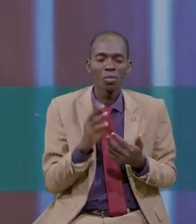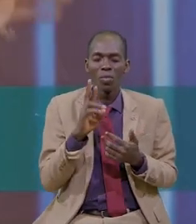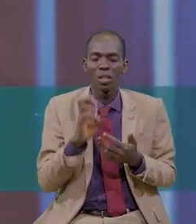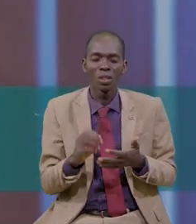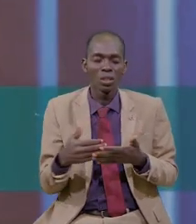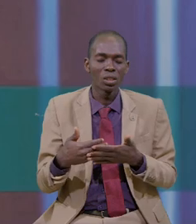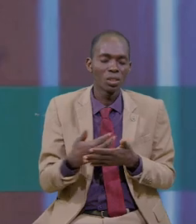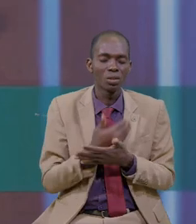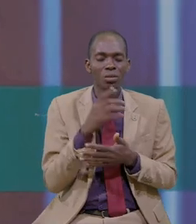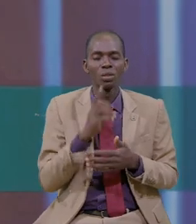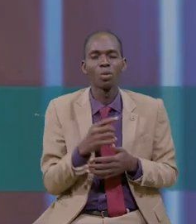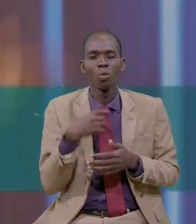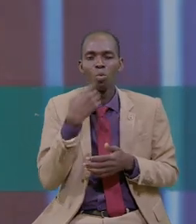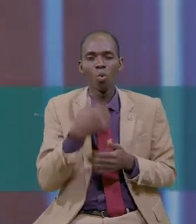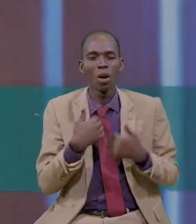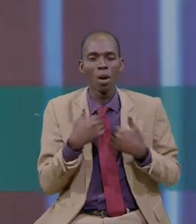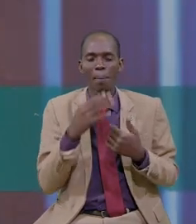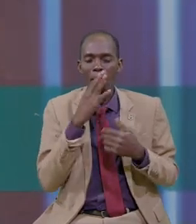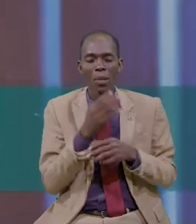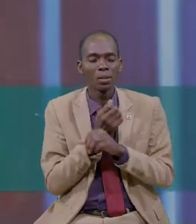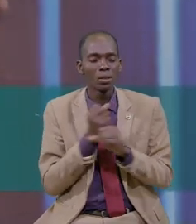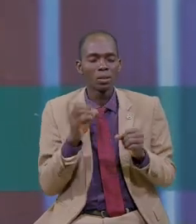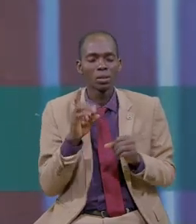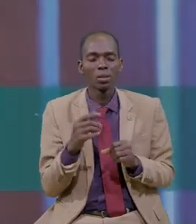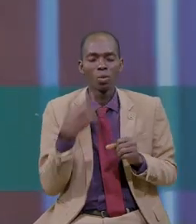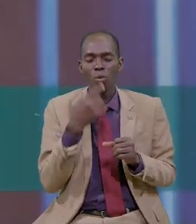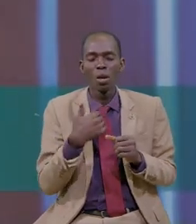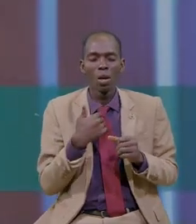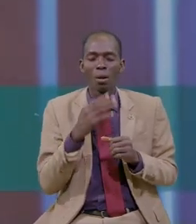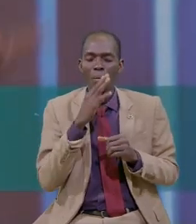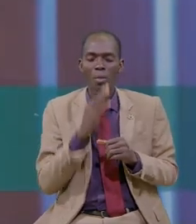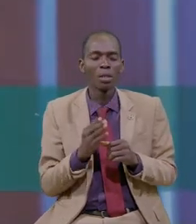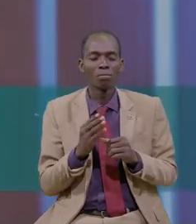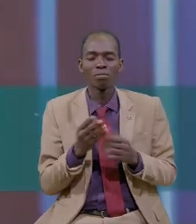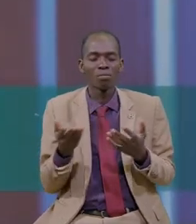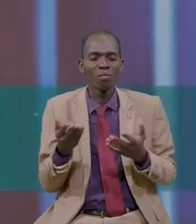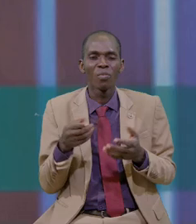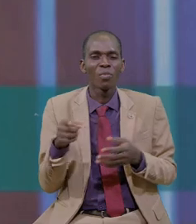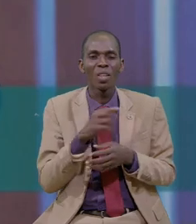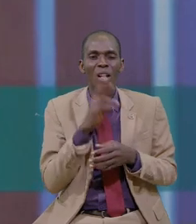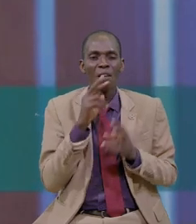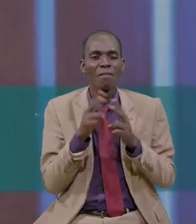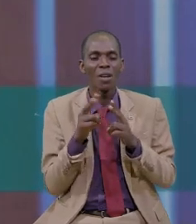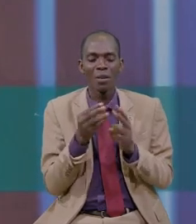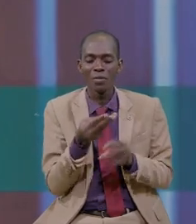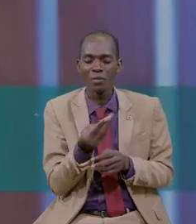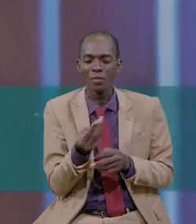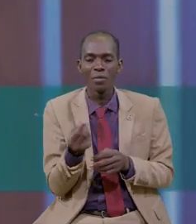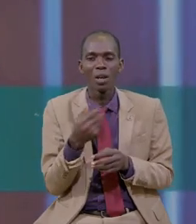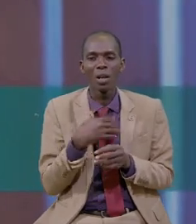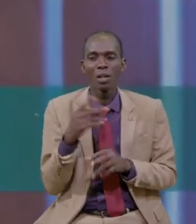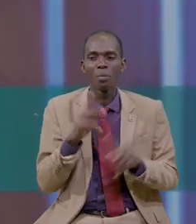et qui ont été régénérés, qui ont été rachetés, qui sont devenus justes, ils sont très